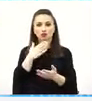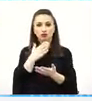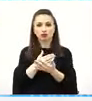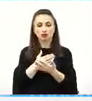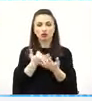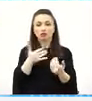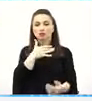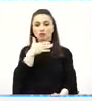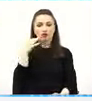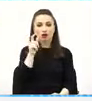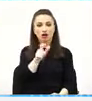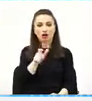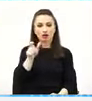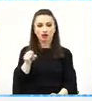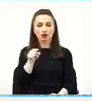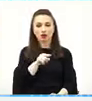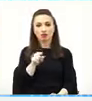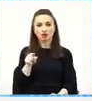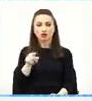Დღეს უკვე ძალიან ბევრი ადამიანი